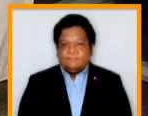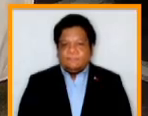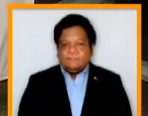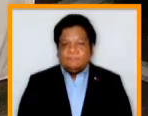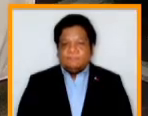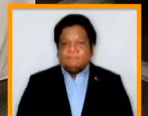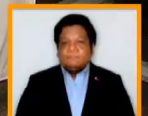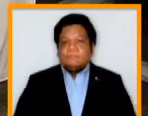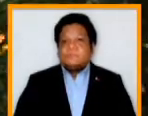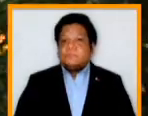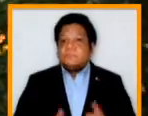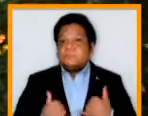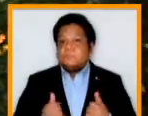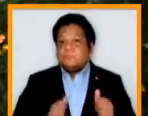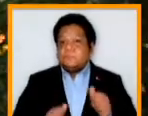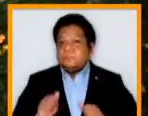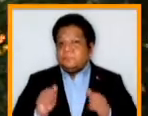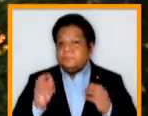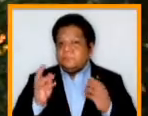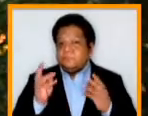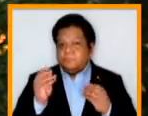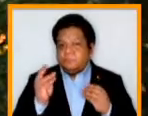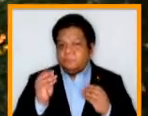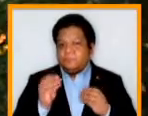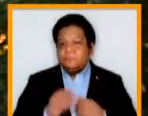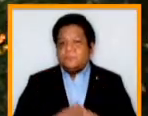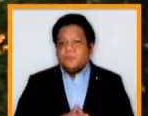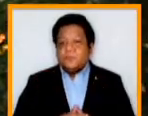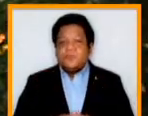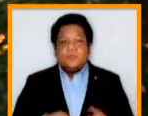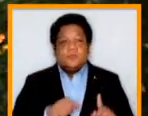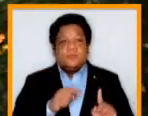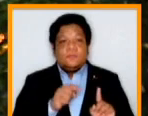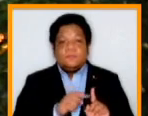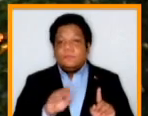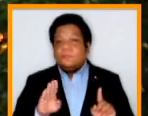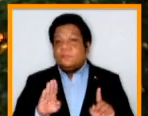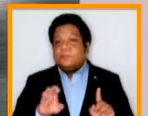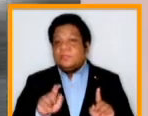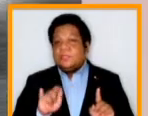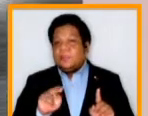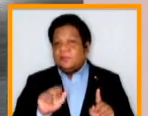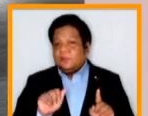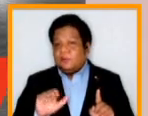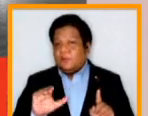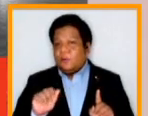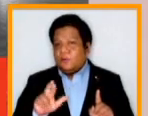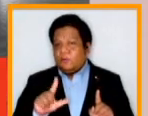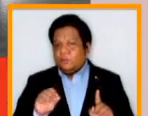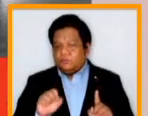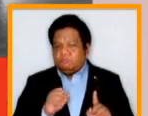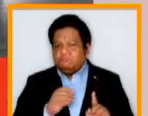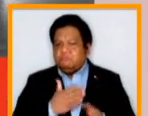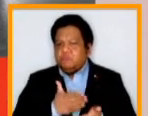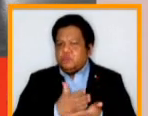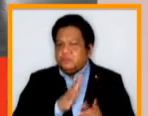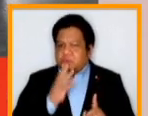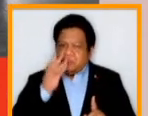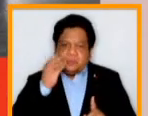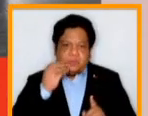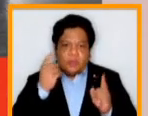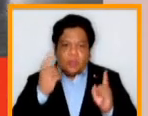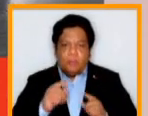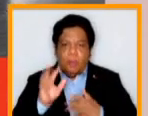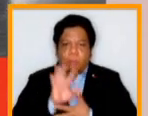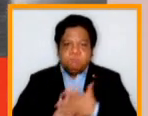Showbiz chika, shinare ni Bettina Carlos ang kanyang learning experience sa nagdaang bagyong Marin. Nasa La Union or San Juan, La